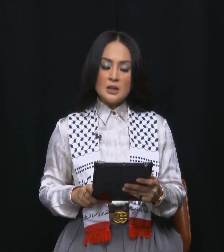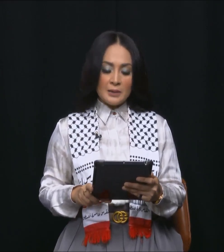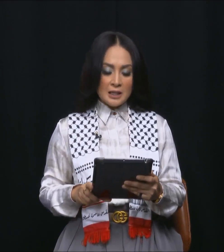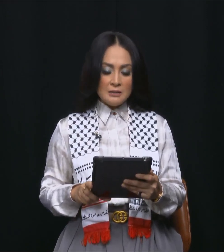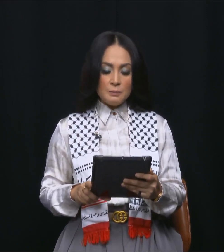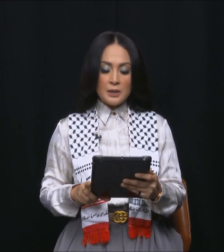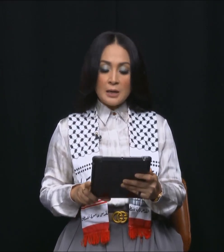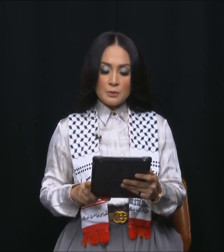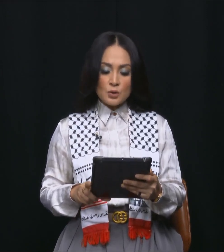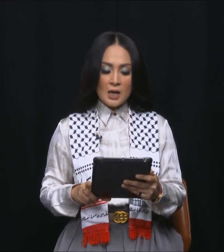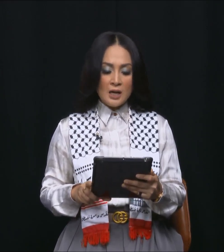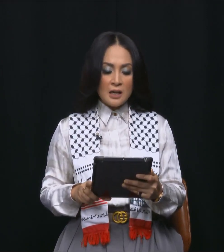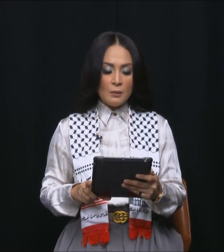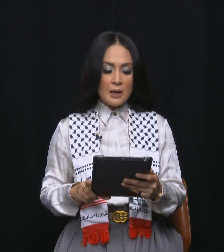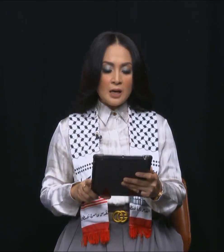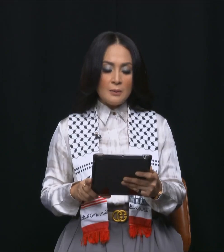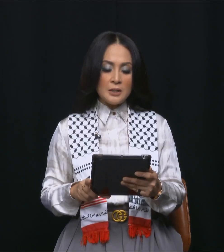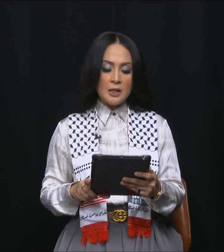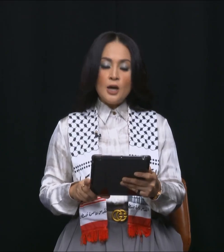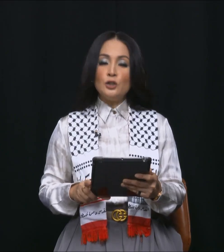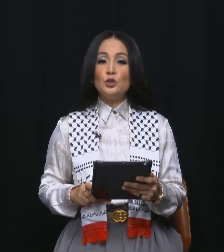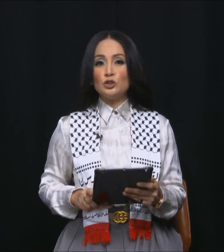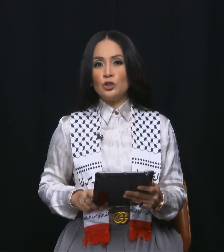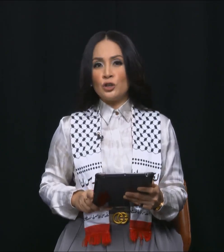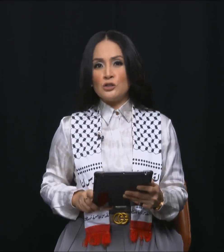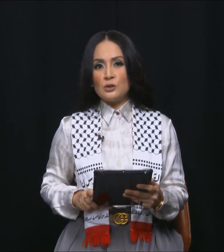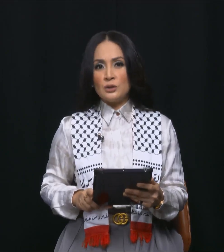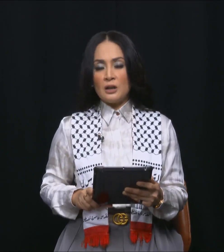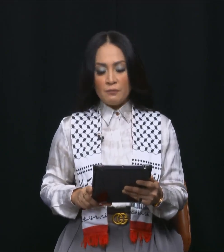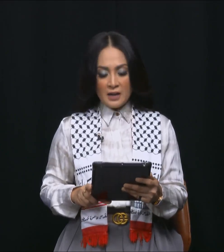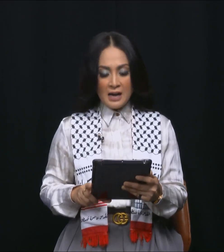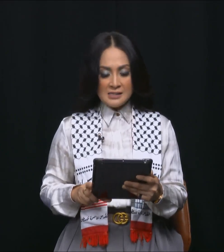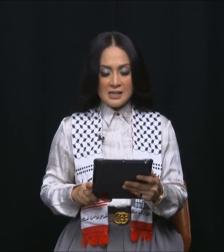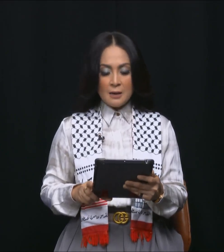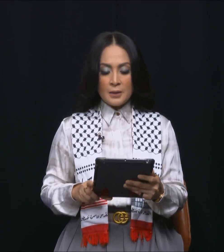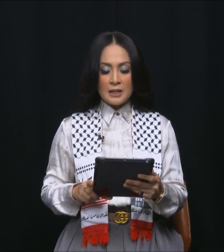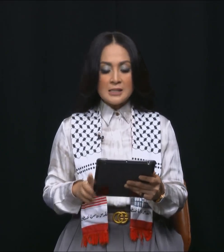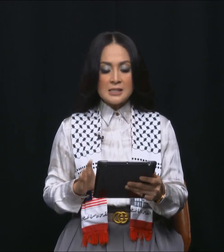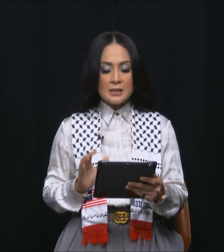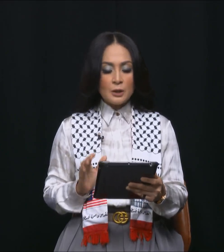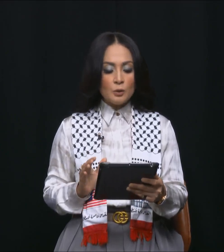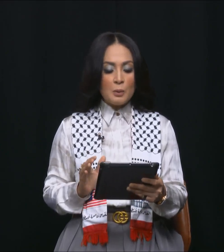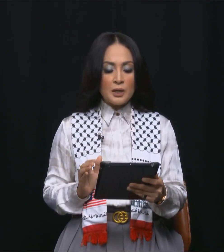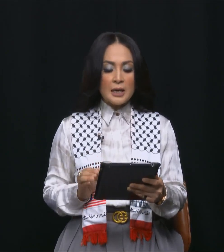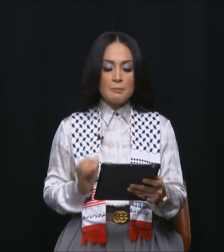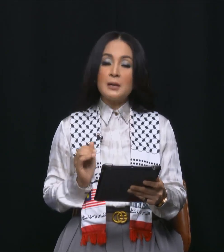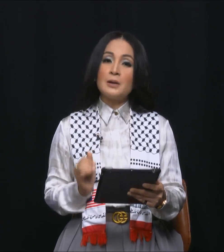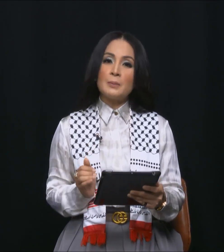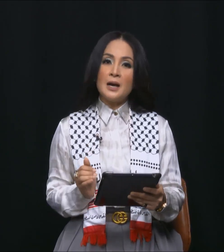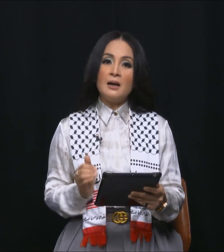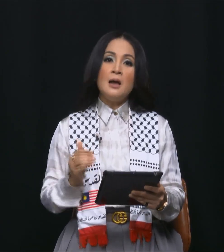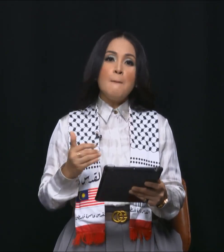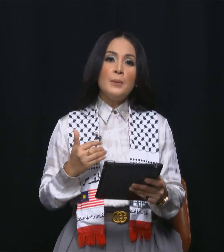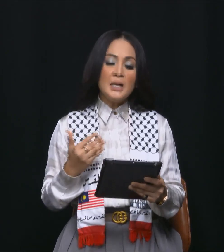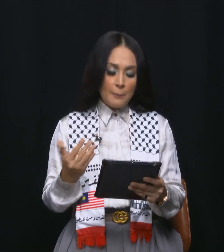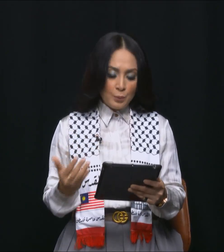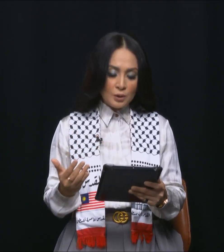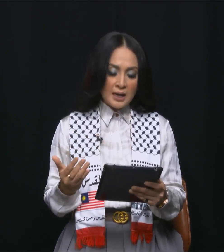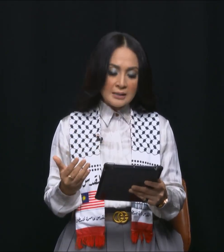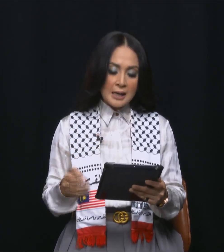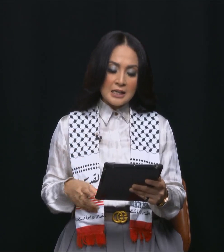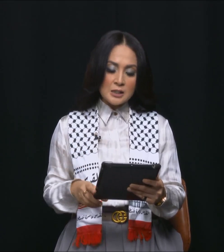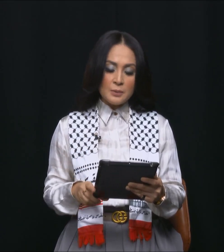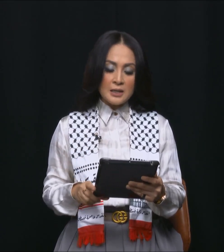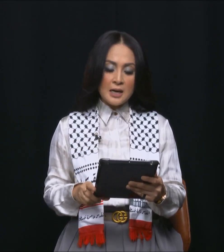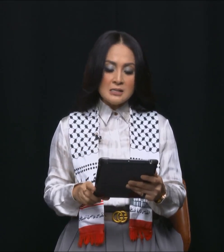di Jabatan Perdana Menteri Hal Ehwal Agama Dr. Zulkifli Hassan berkata sistem itu membolehkan mana-mana pihak